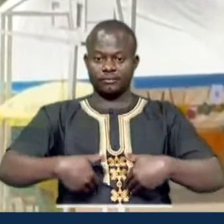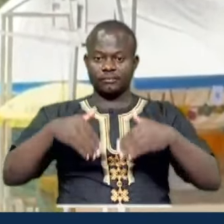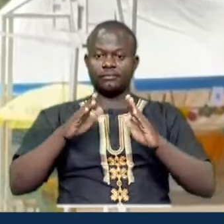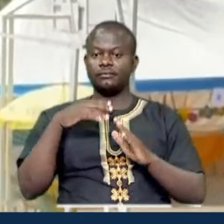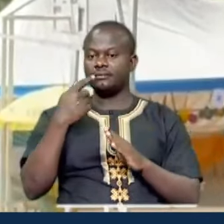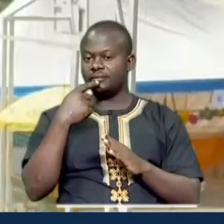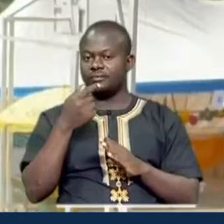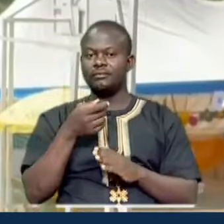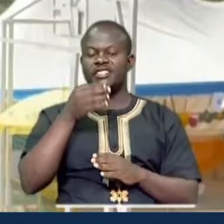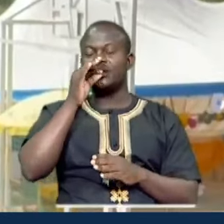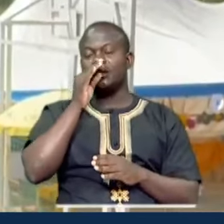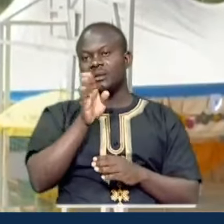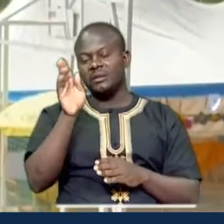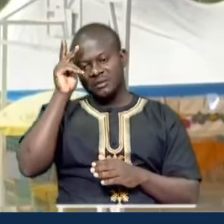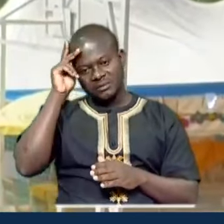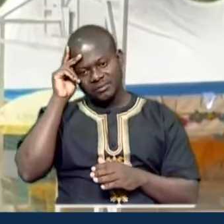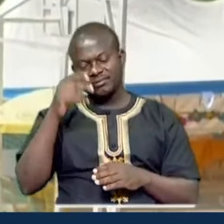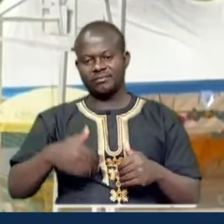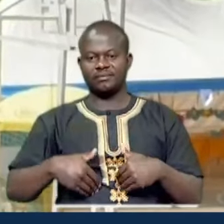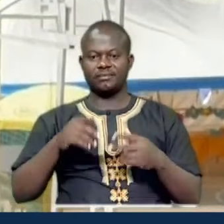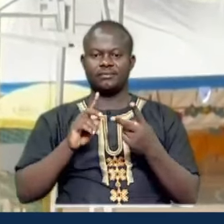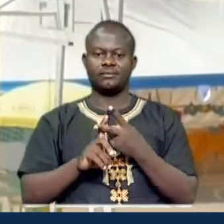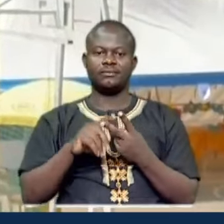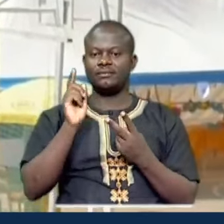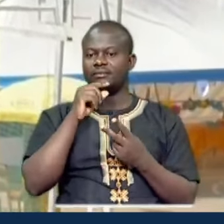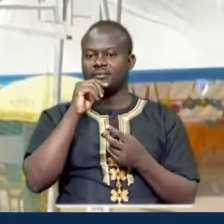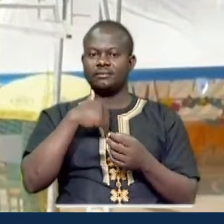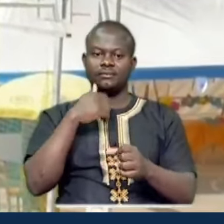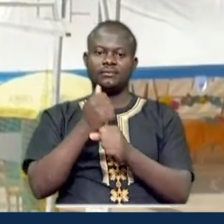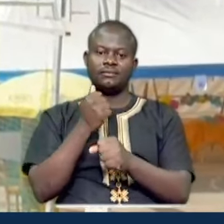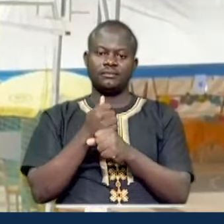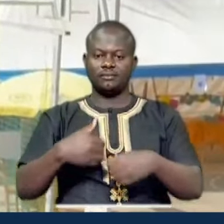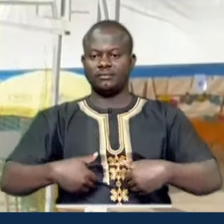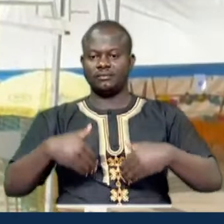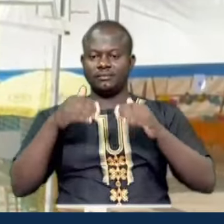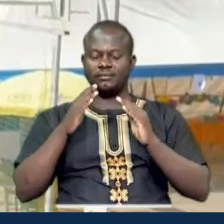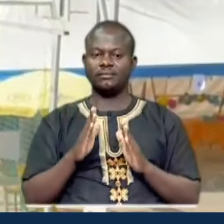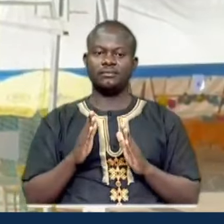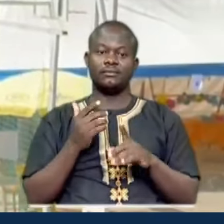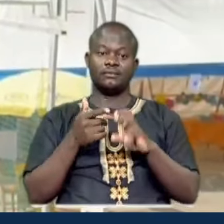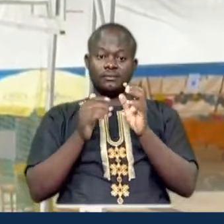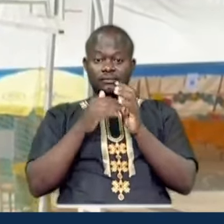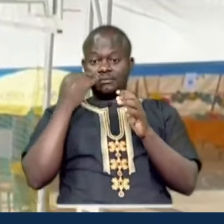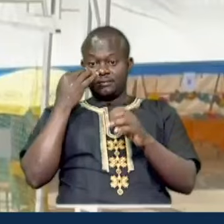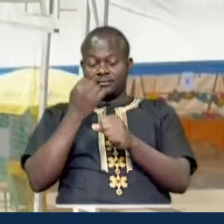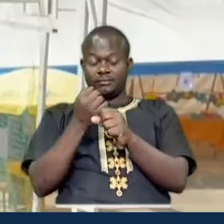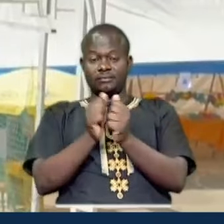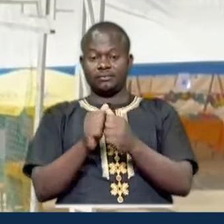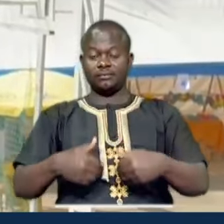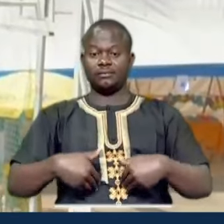banywa ibiyobyabwenge n'urubyiruko, ni bande usanga badafite akazi n'urubyiruko, kandi ugiye ukoranye